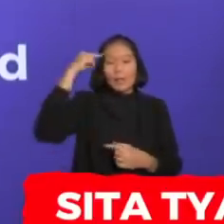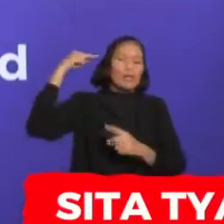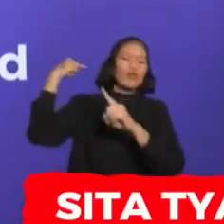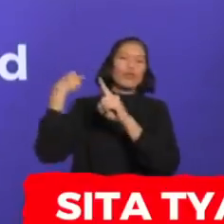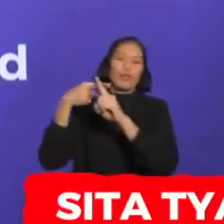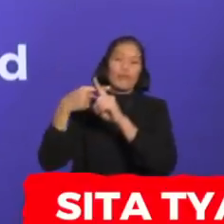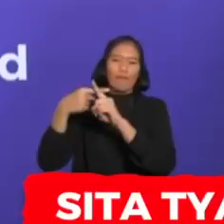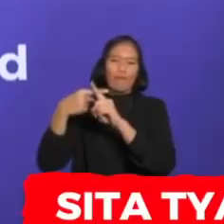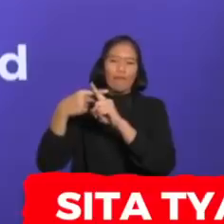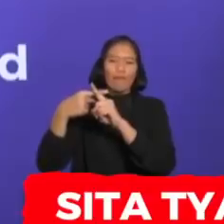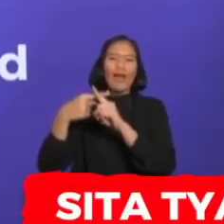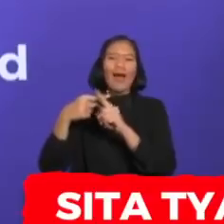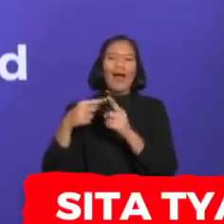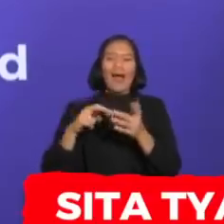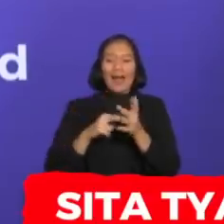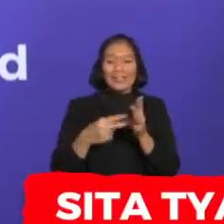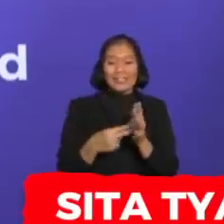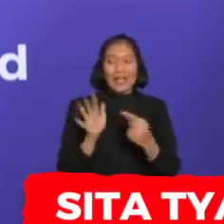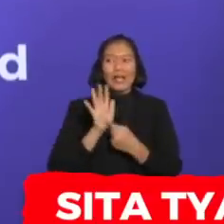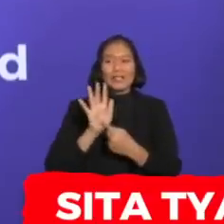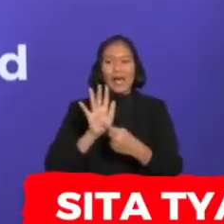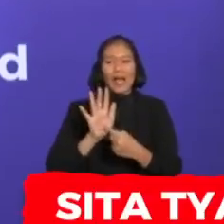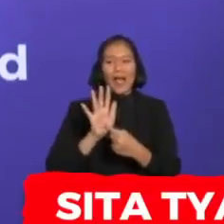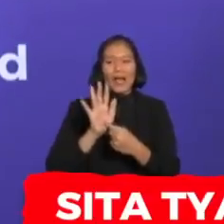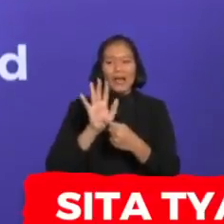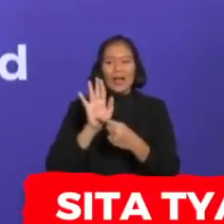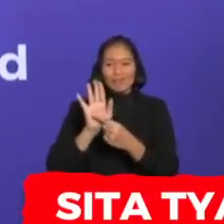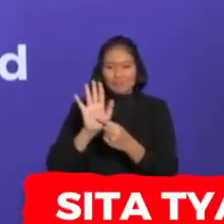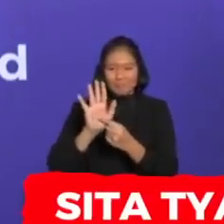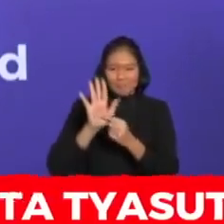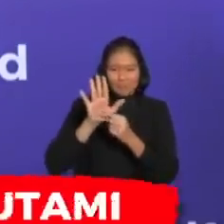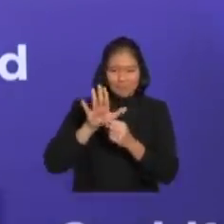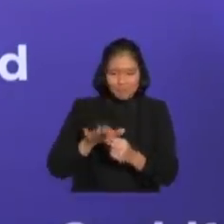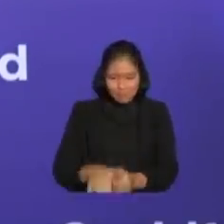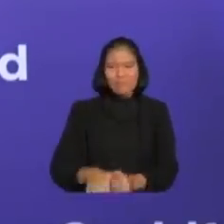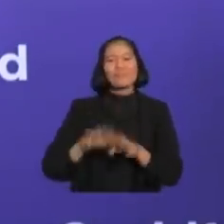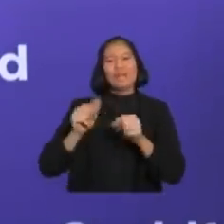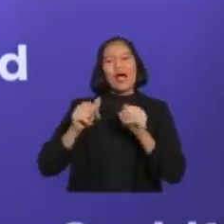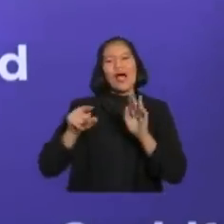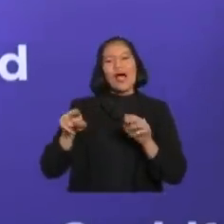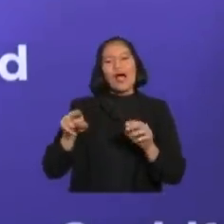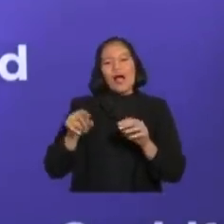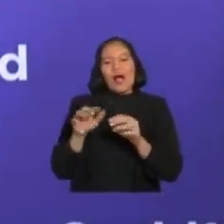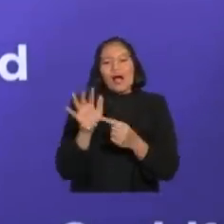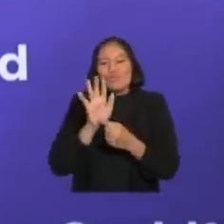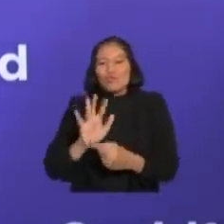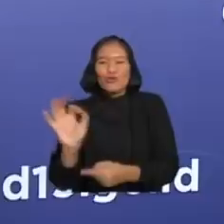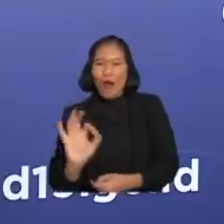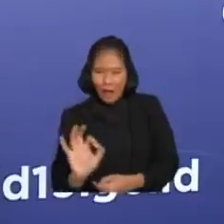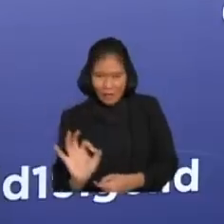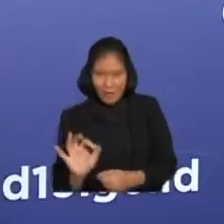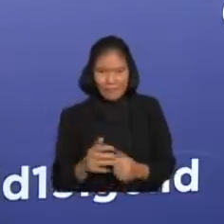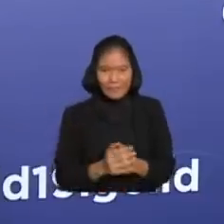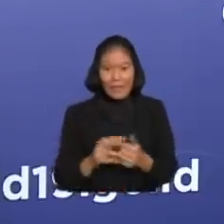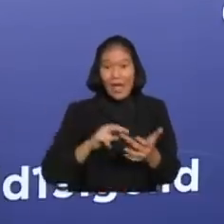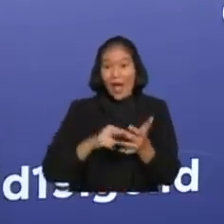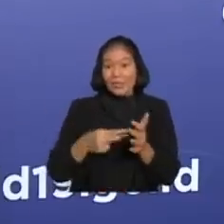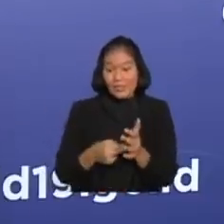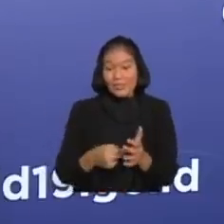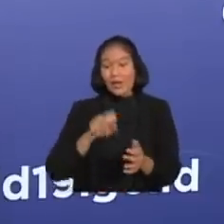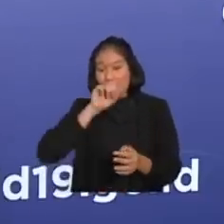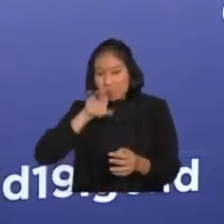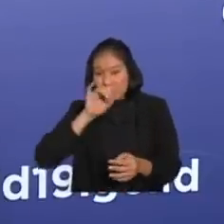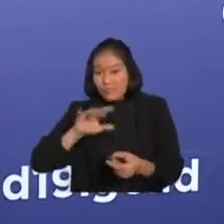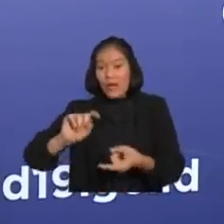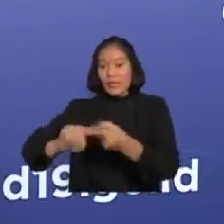semangat hidup lama-lama gejala-gejala hilangin sistem saya naik Akhirnya saya bisa sembuh jadi teman-teman juga berpengaruh untuk menaikkan